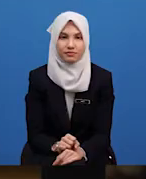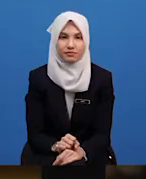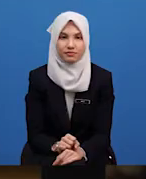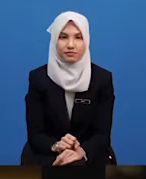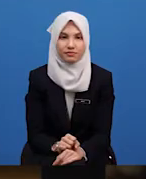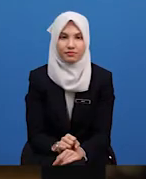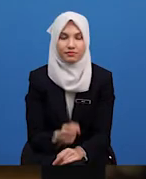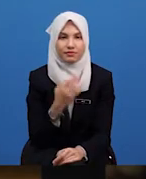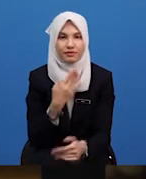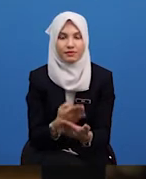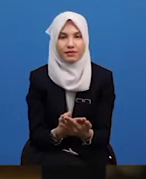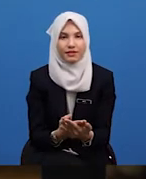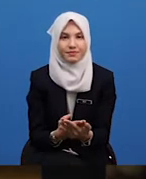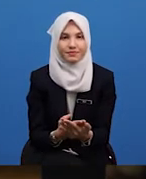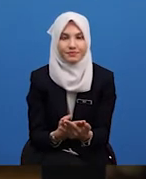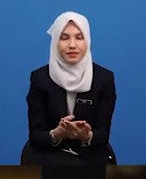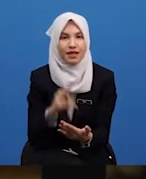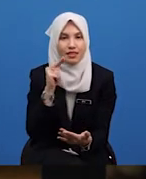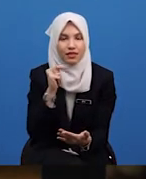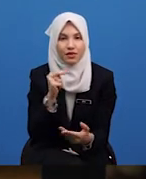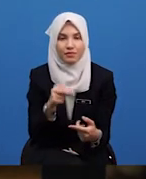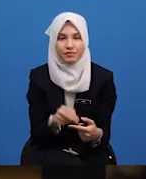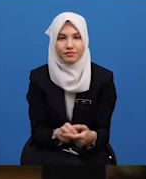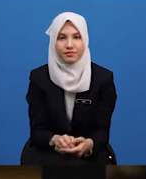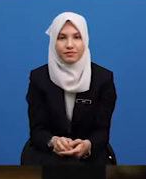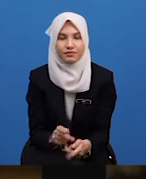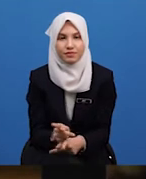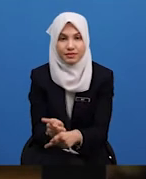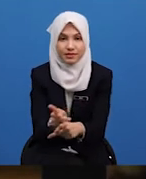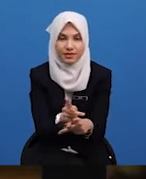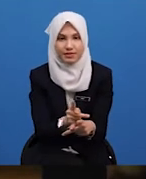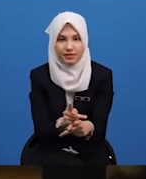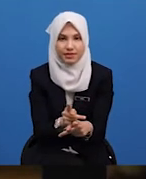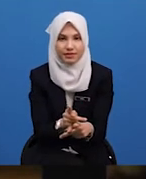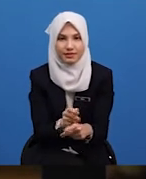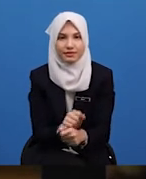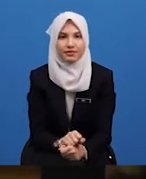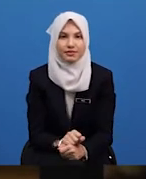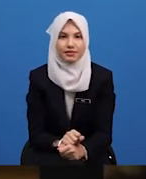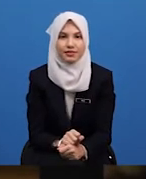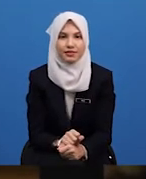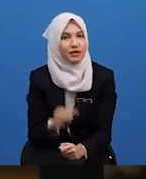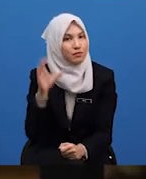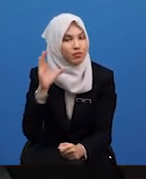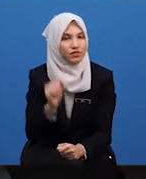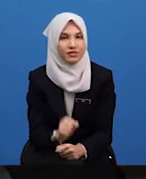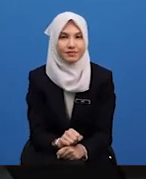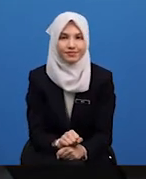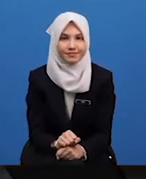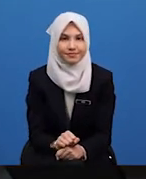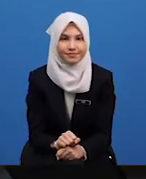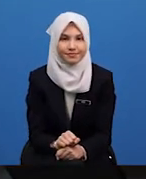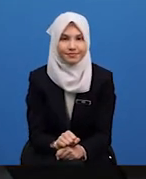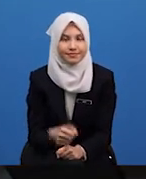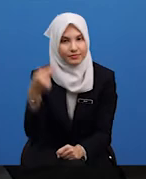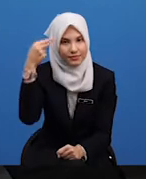Baik, Nur kena berhati-hati dengan pitch ataupun penjarian supaya bunyi yang Nur tekan itu adalah tepat pitchnya.